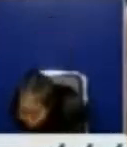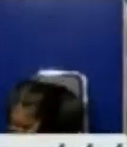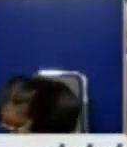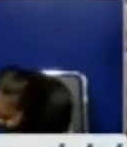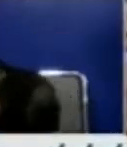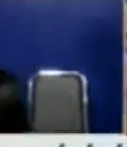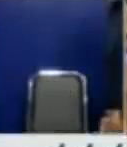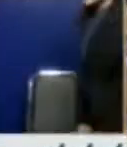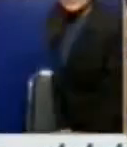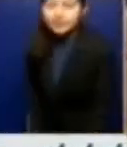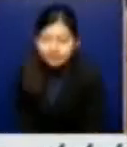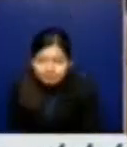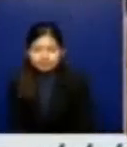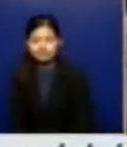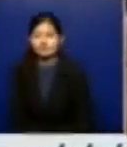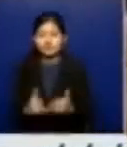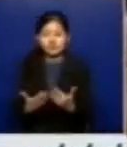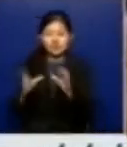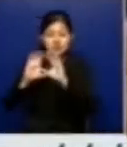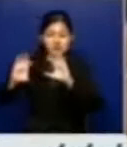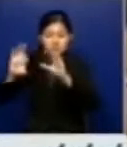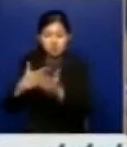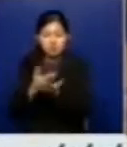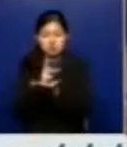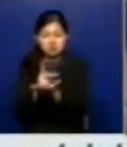นเต็ม 60% ของ GDP แล้วนะครับ